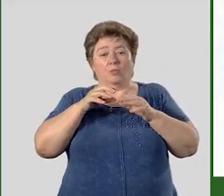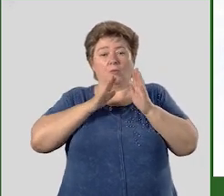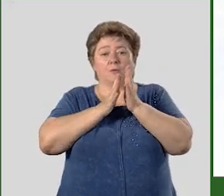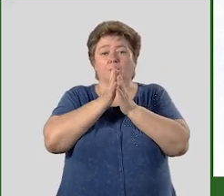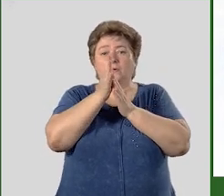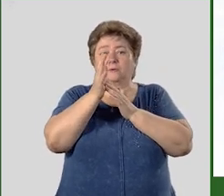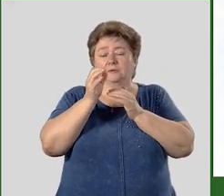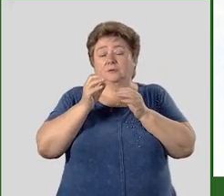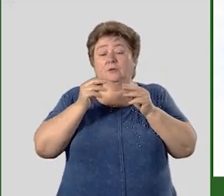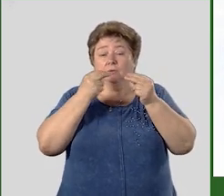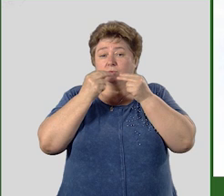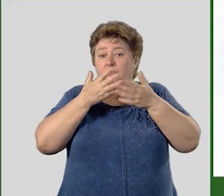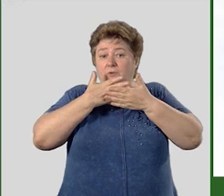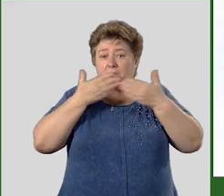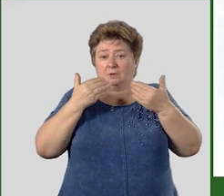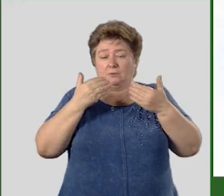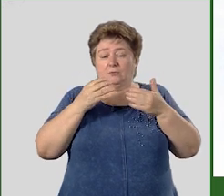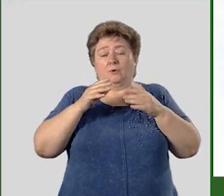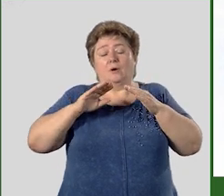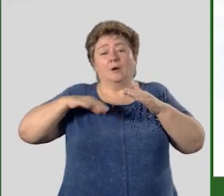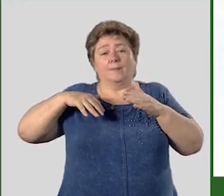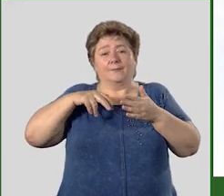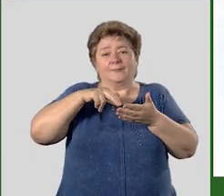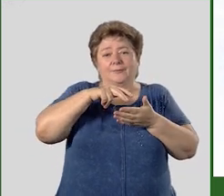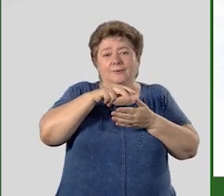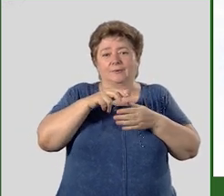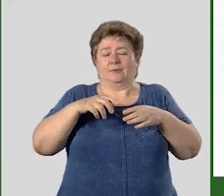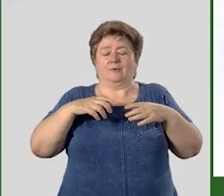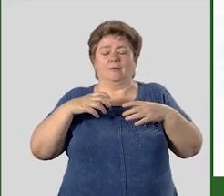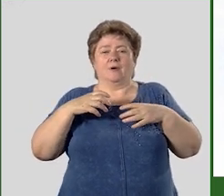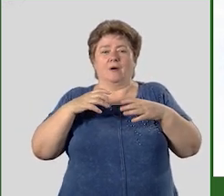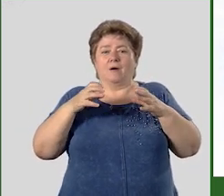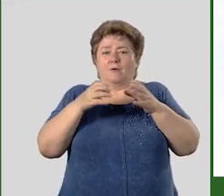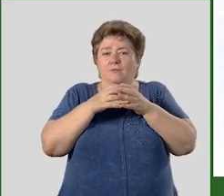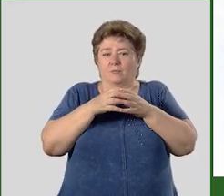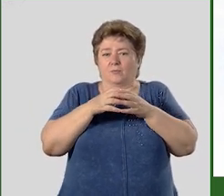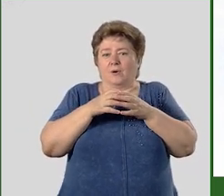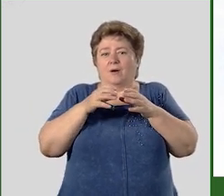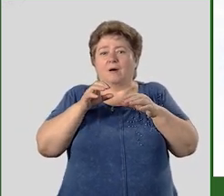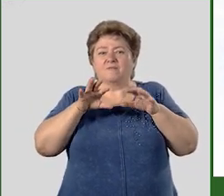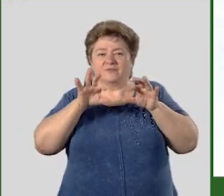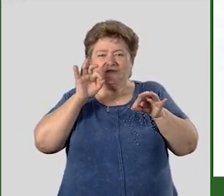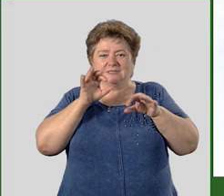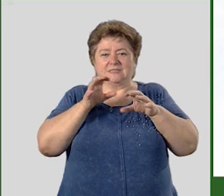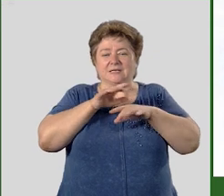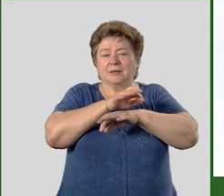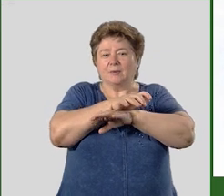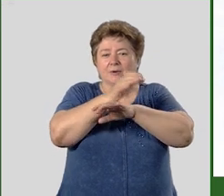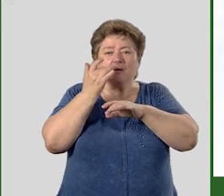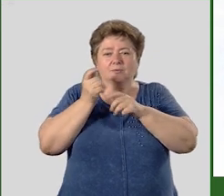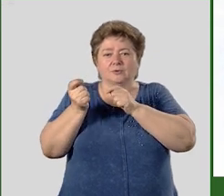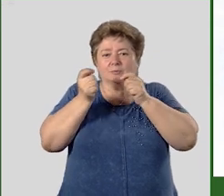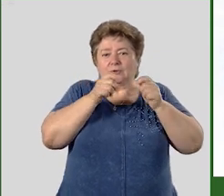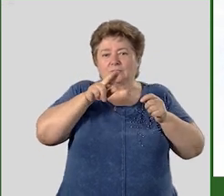растения мух не поедают. За ними приходят особый вид пауков, которые переносят